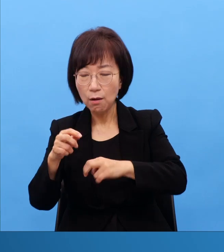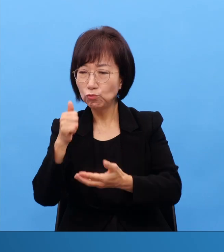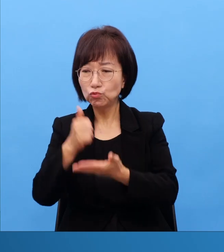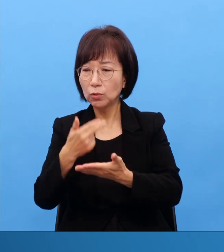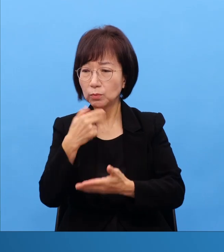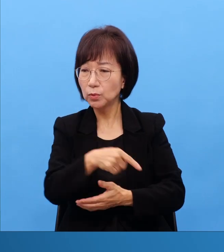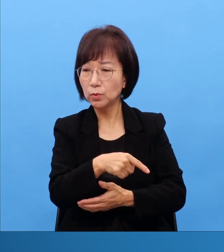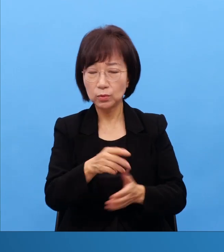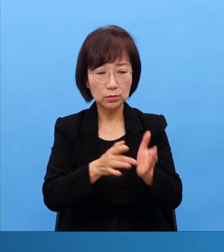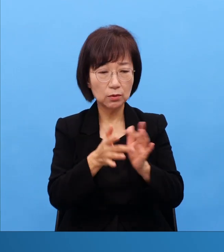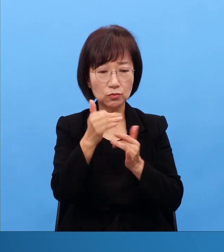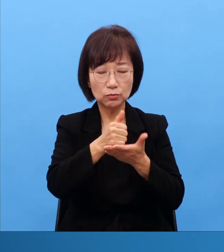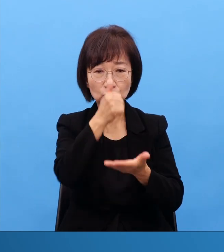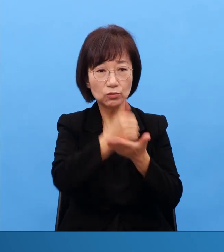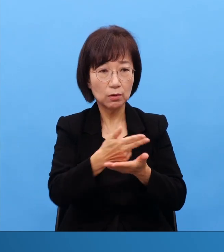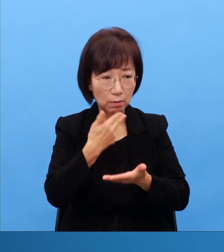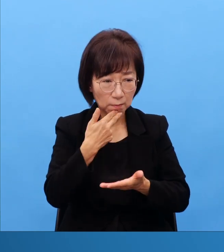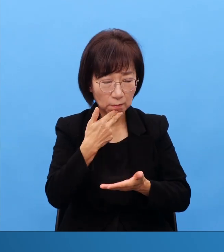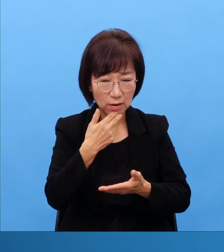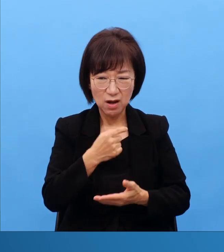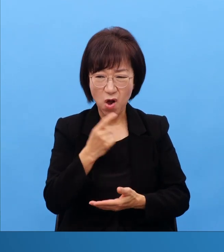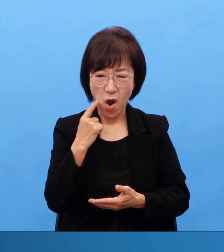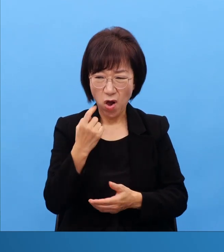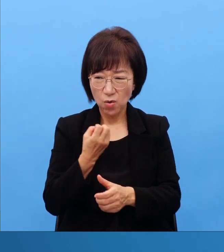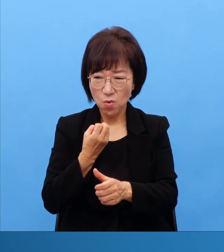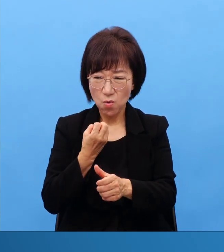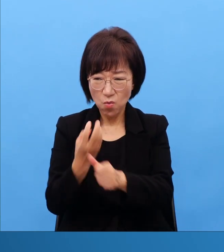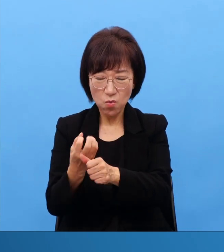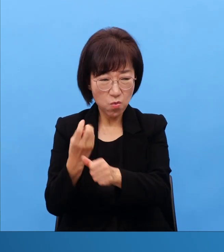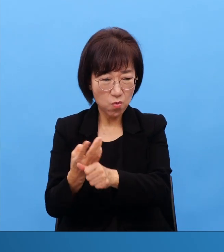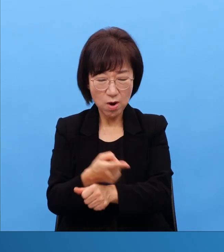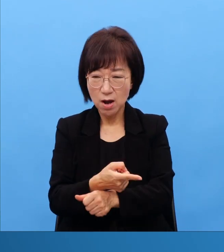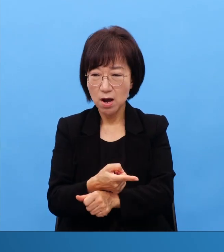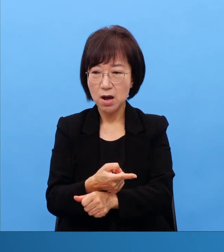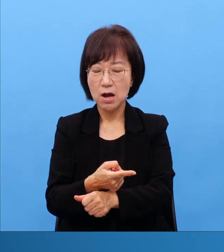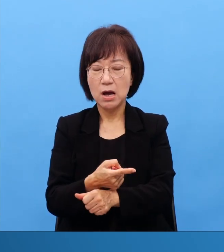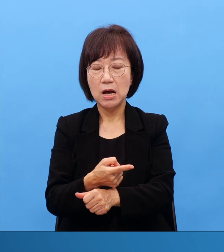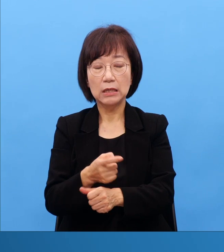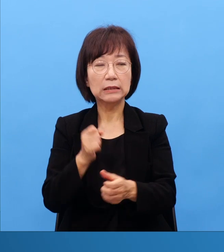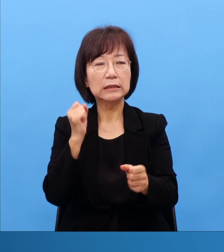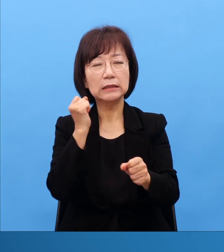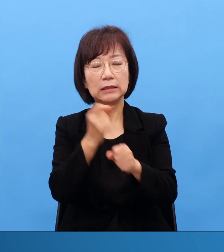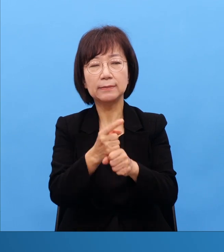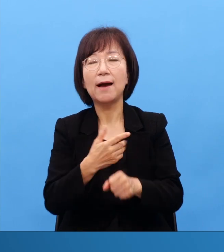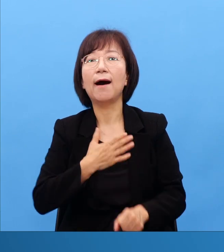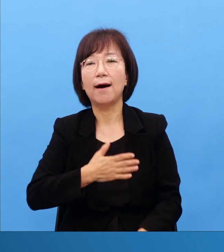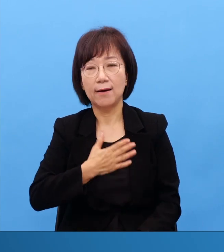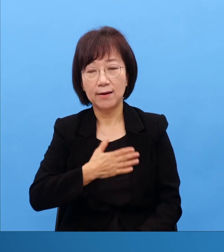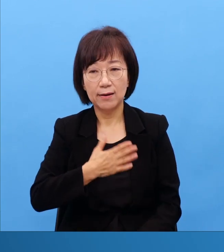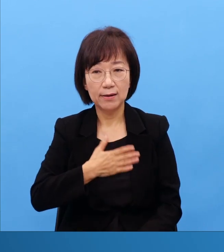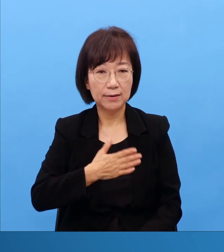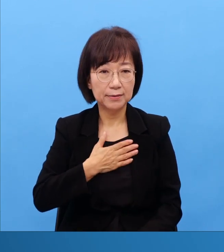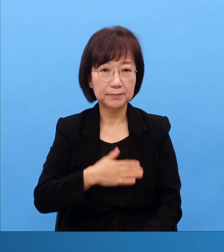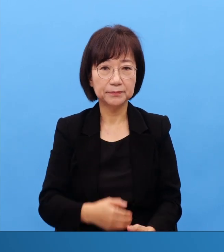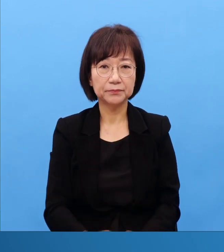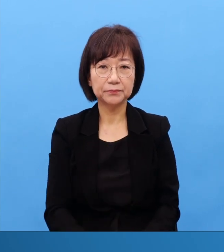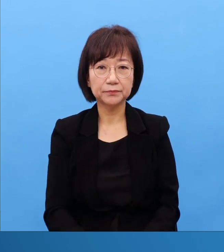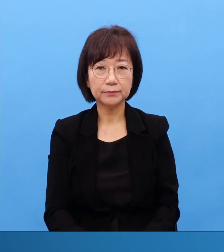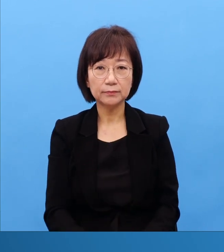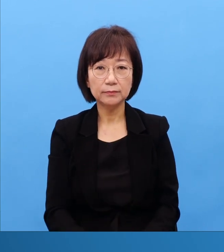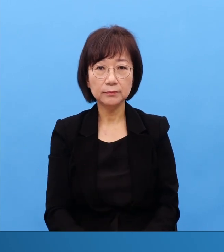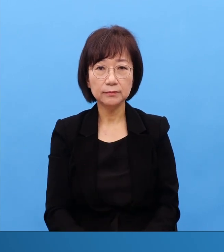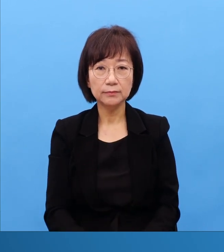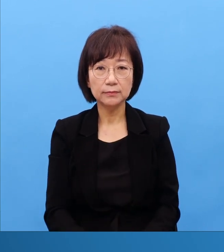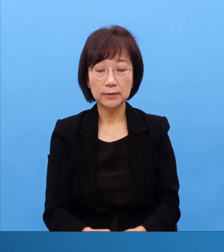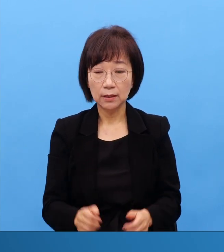was blameless, that he was innocent because this was a false accusation. 이 판사가 이 사람 별 죄를 찾지